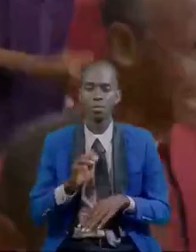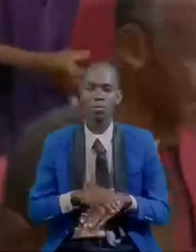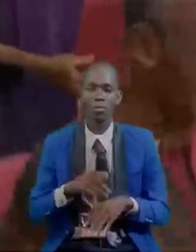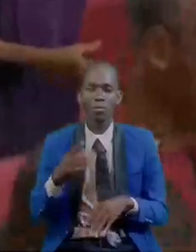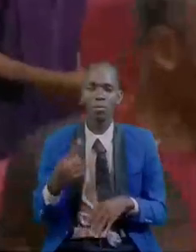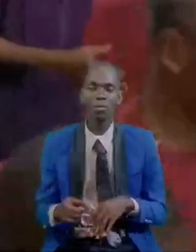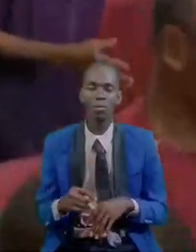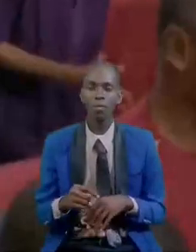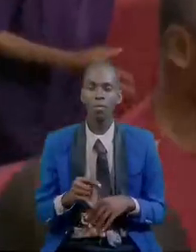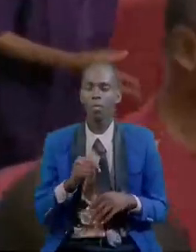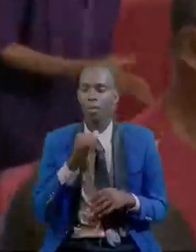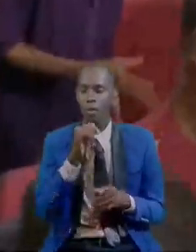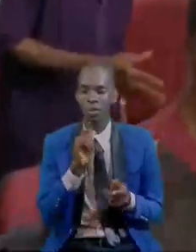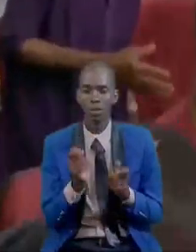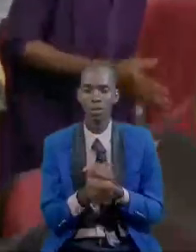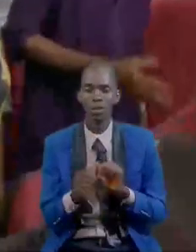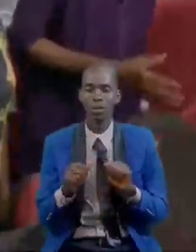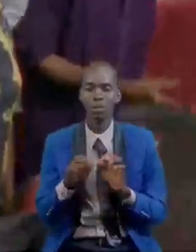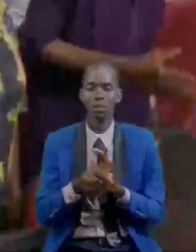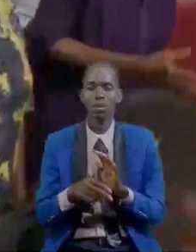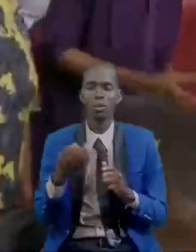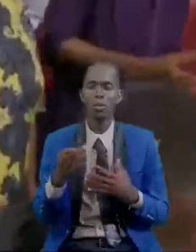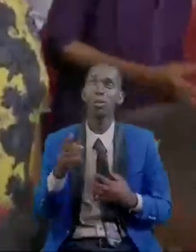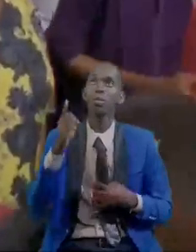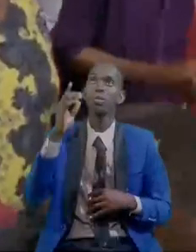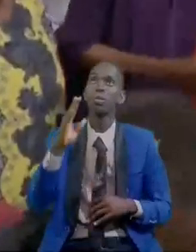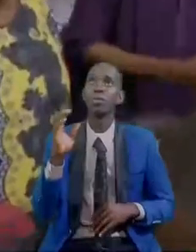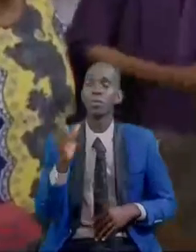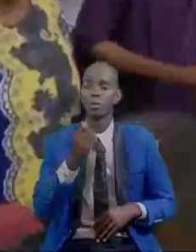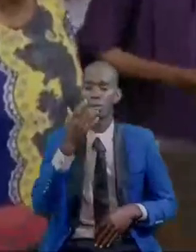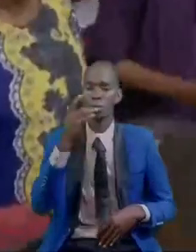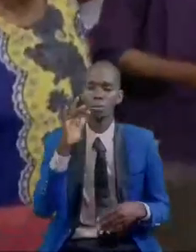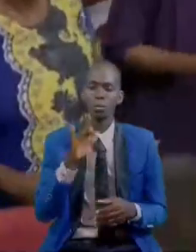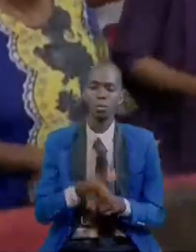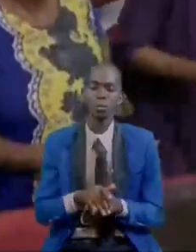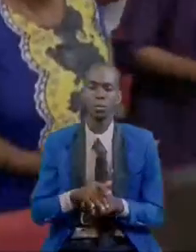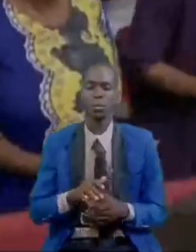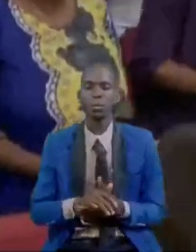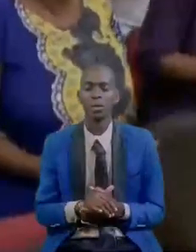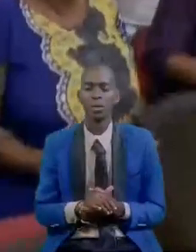Il faut dépendre de l'immuabilité de la parole de Dieu.